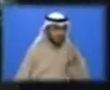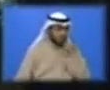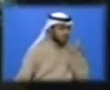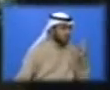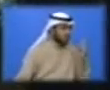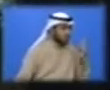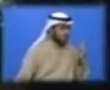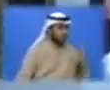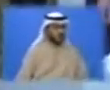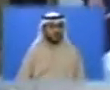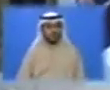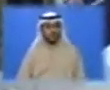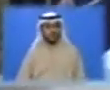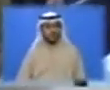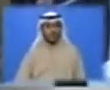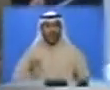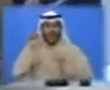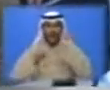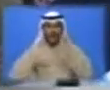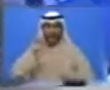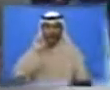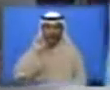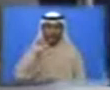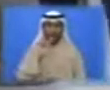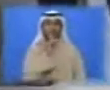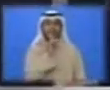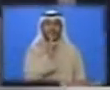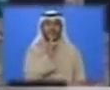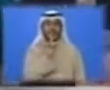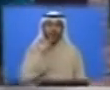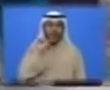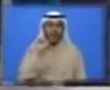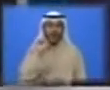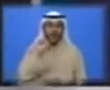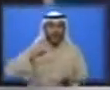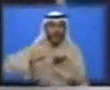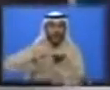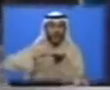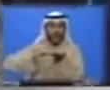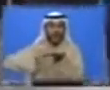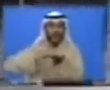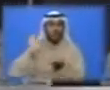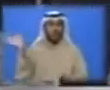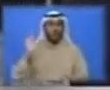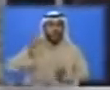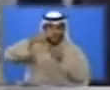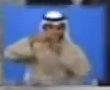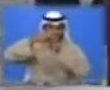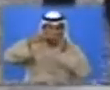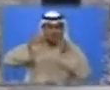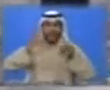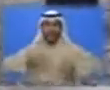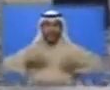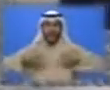بمناسبة العيد الوطني لدولة قطر الشقيقة، أقامت سفارة دولة قطر لدى دولة الكويت احتفالا بهذه